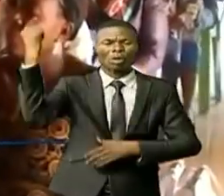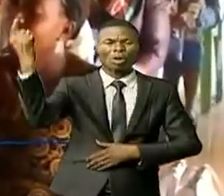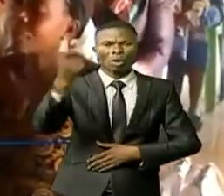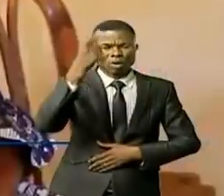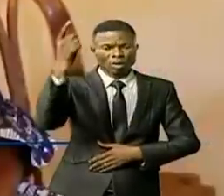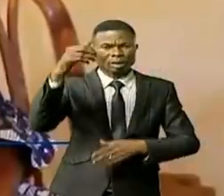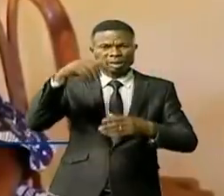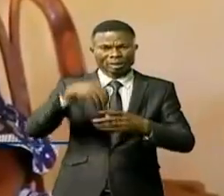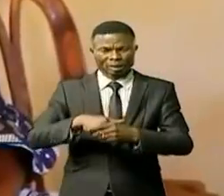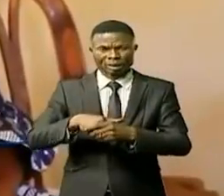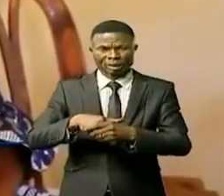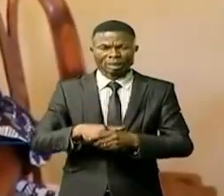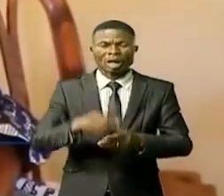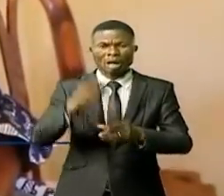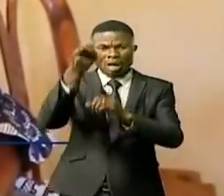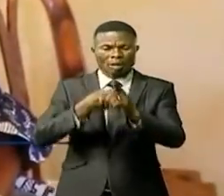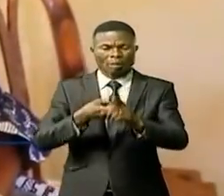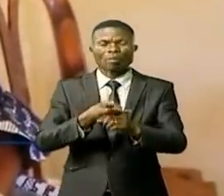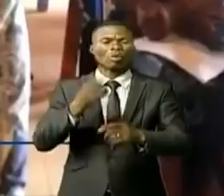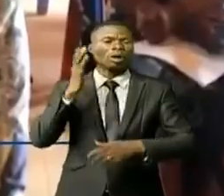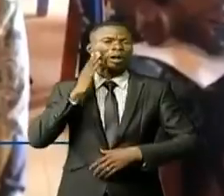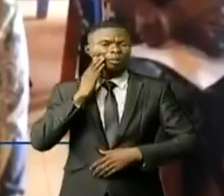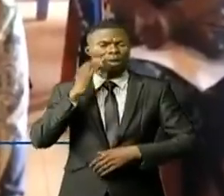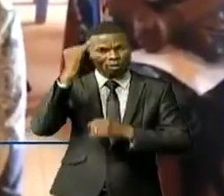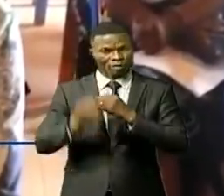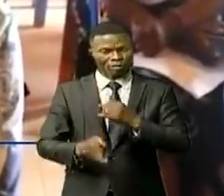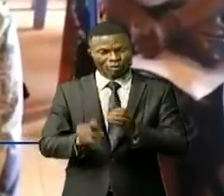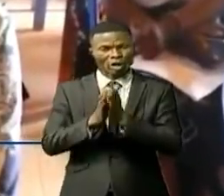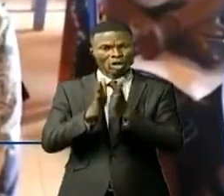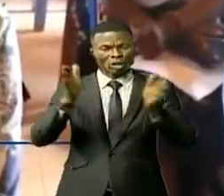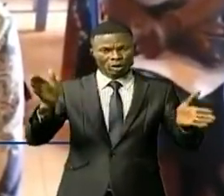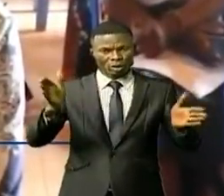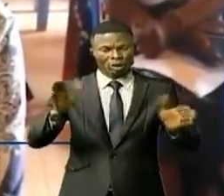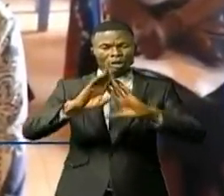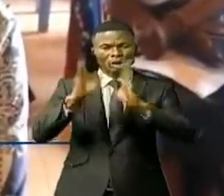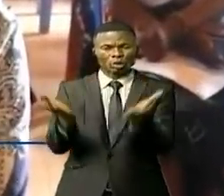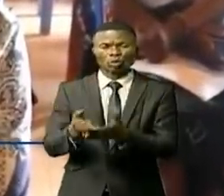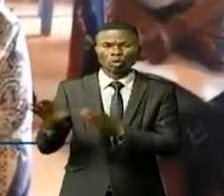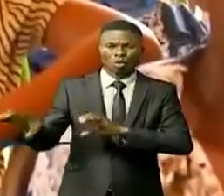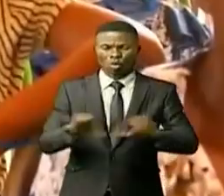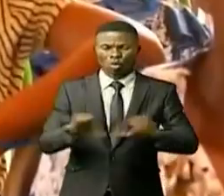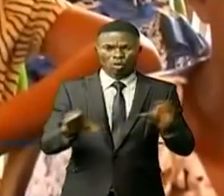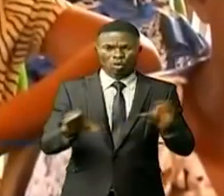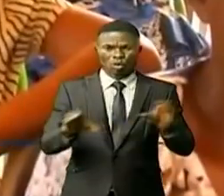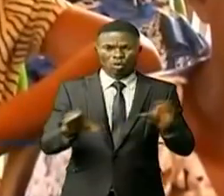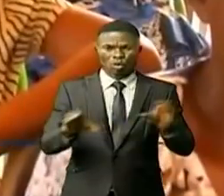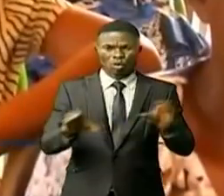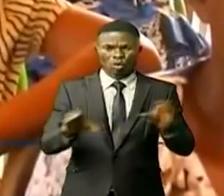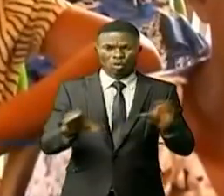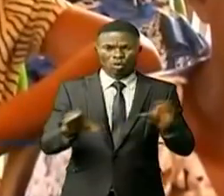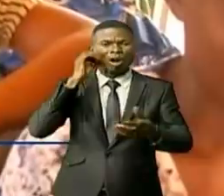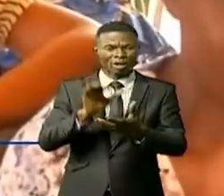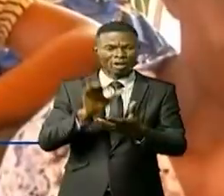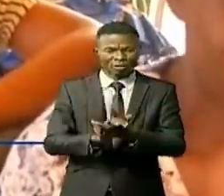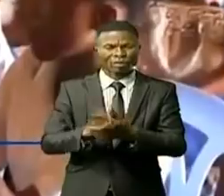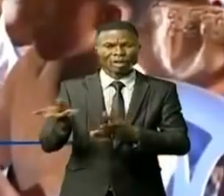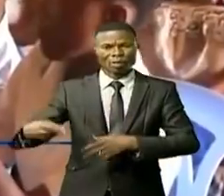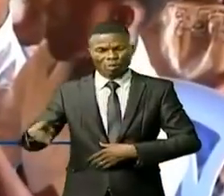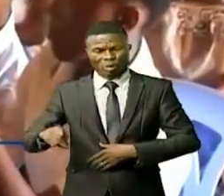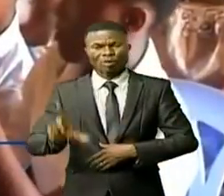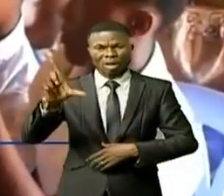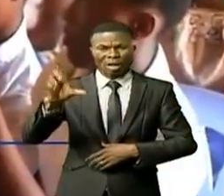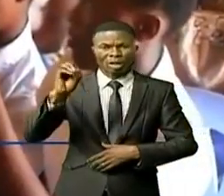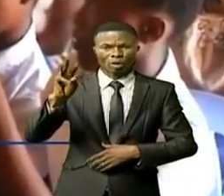à travers ces mois de mars. Pour clôturer officiellement toutes les activités liées au mois de la femme dans la province de